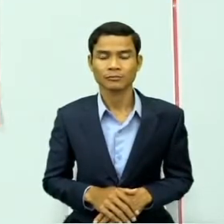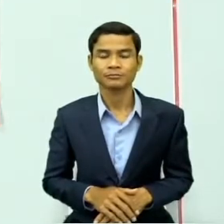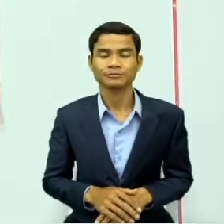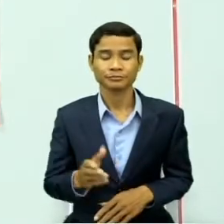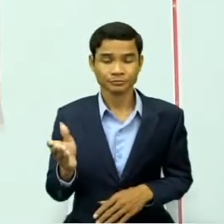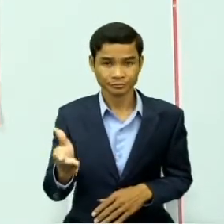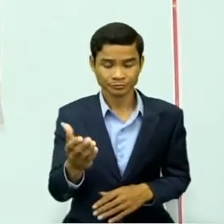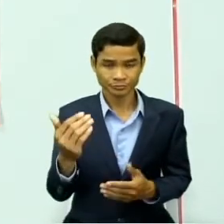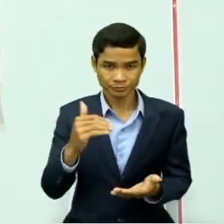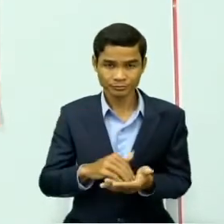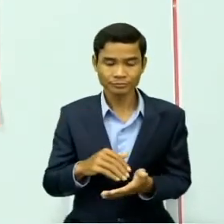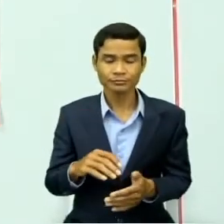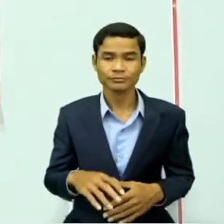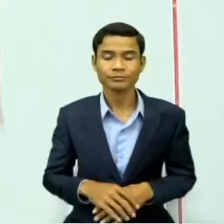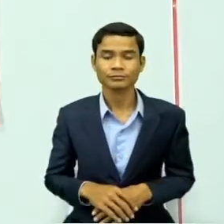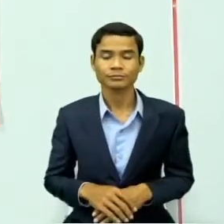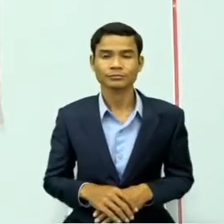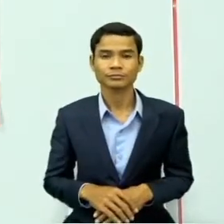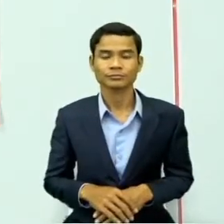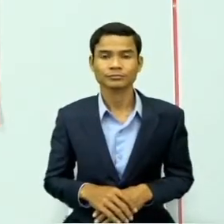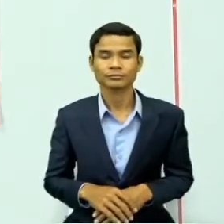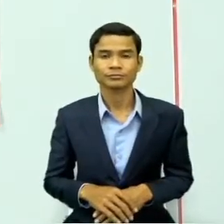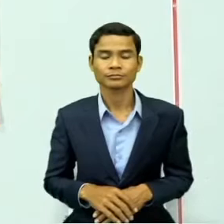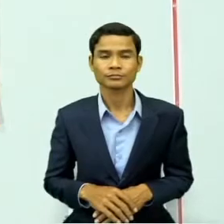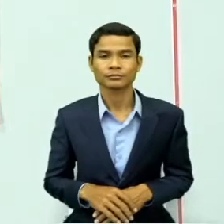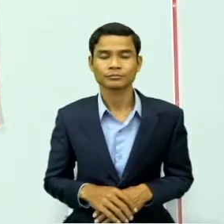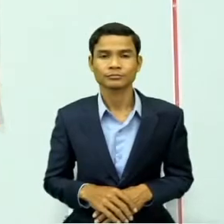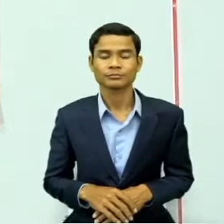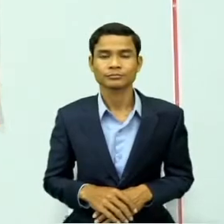Chà, mà đang tiết ná.